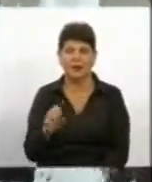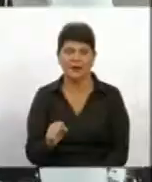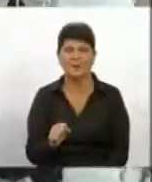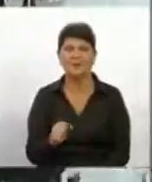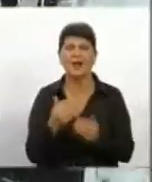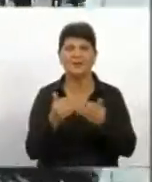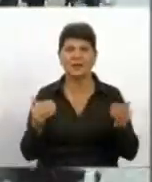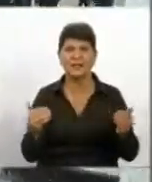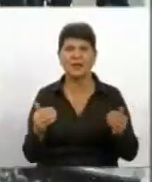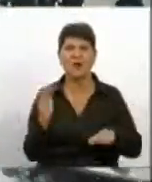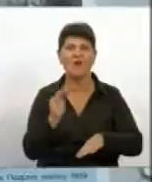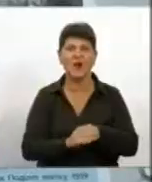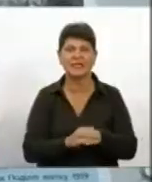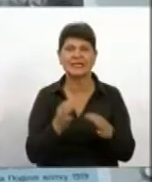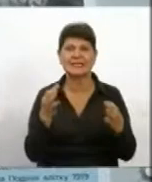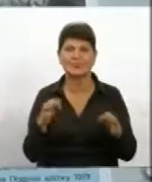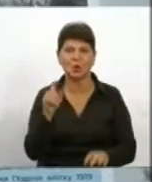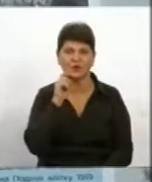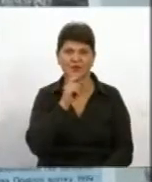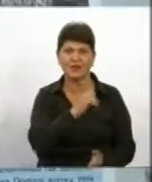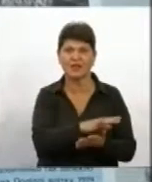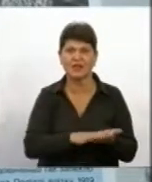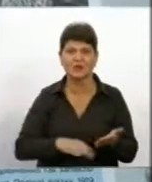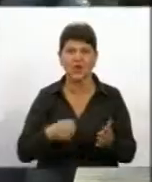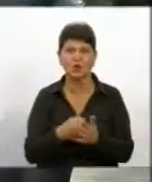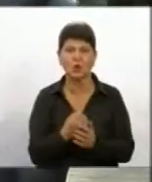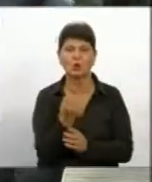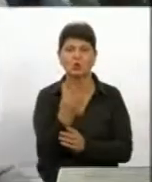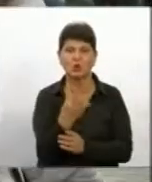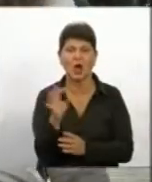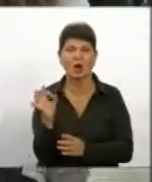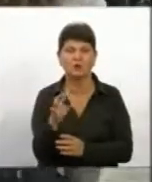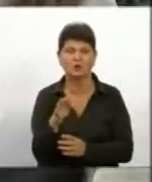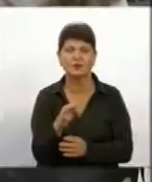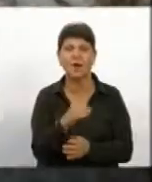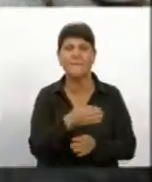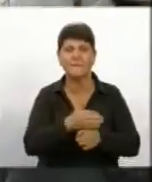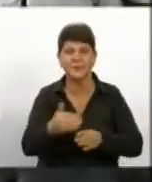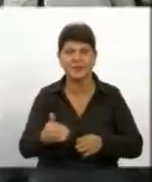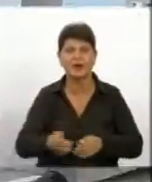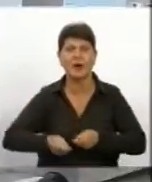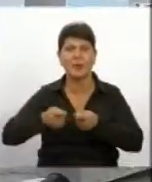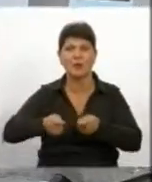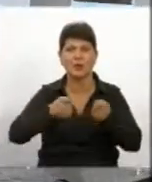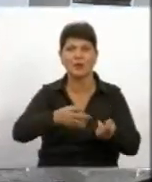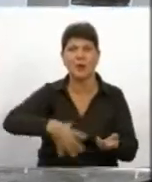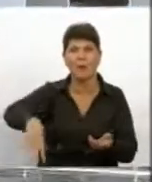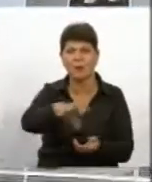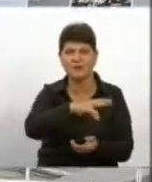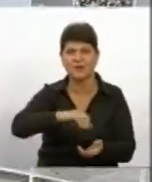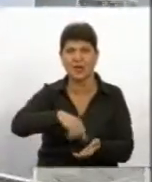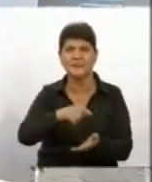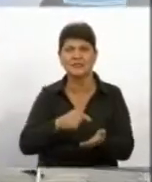у Вінниці триватиме до 14 жовтня, після чого її презентують у інших містах України. Ірина Хохотра, Валерій Черкаша. Новини